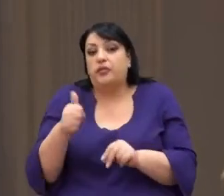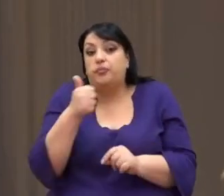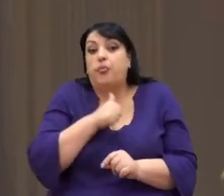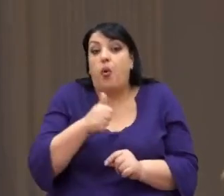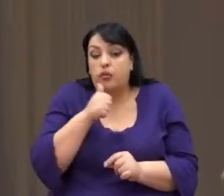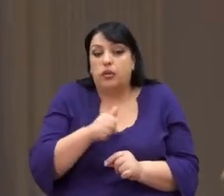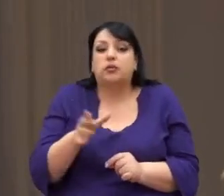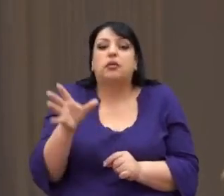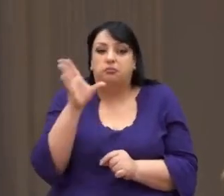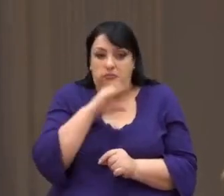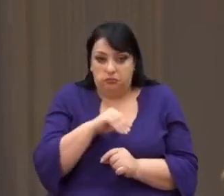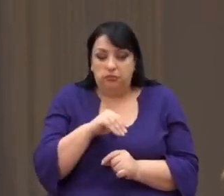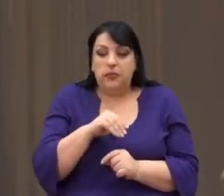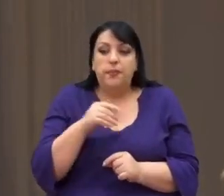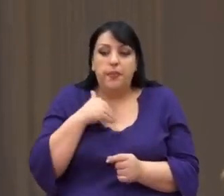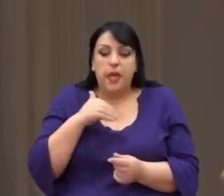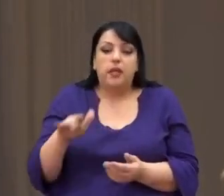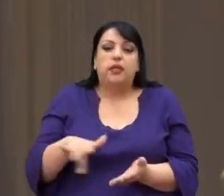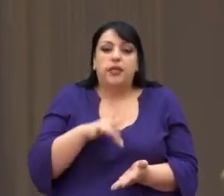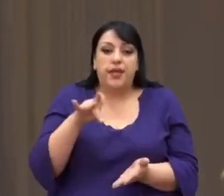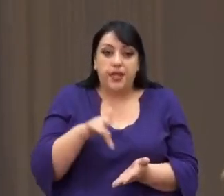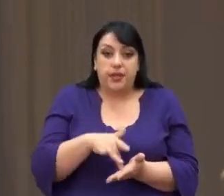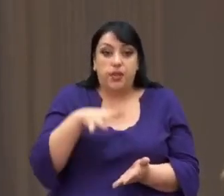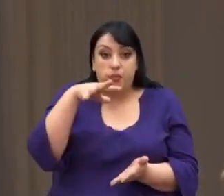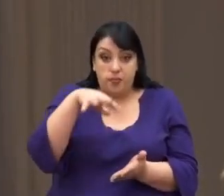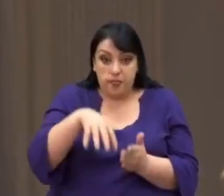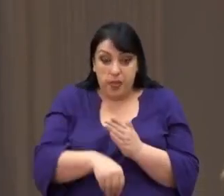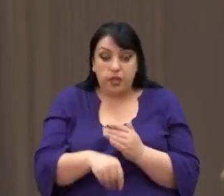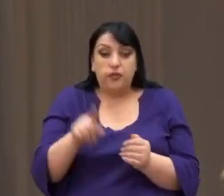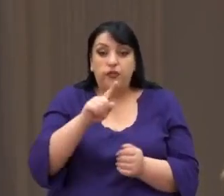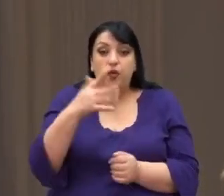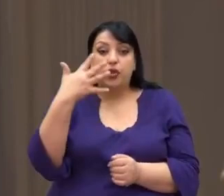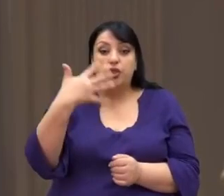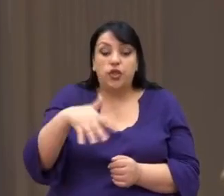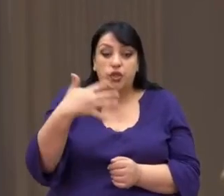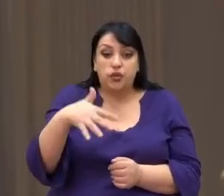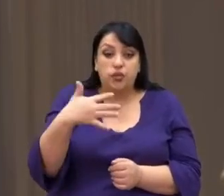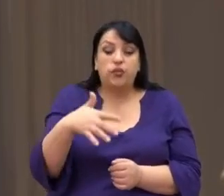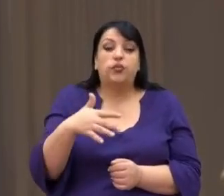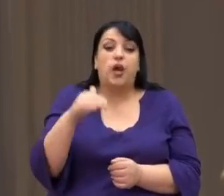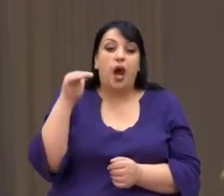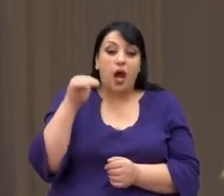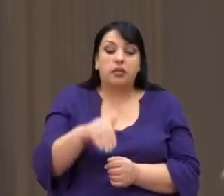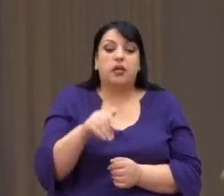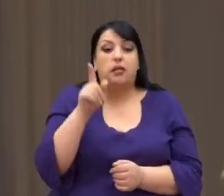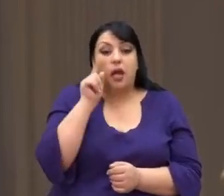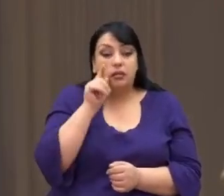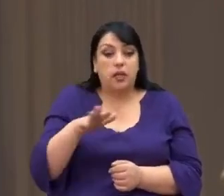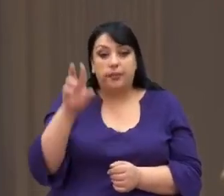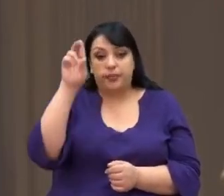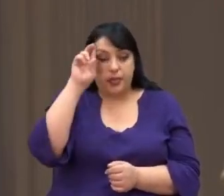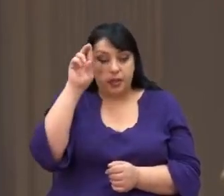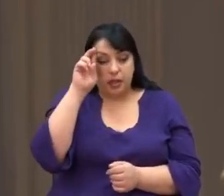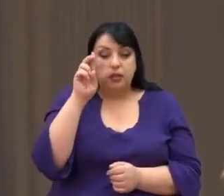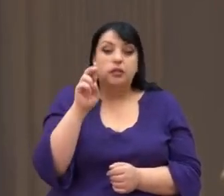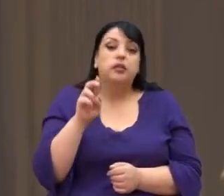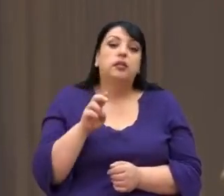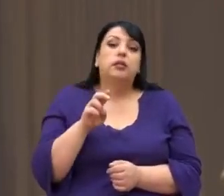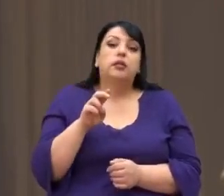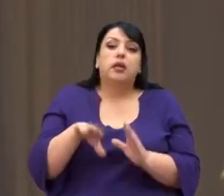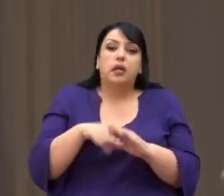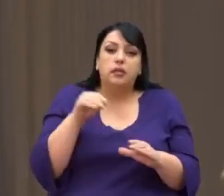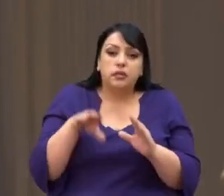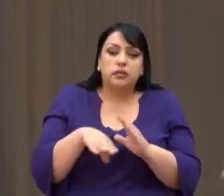մեր երկրում, երբ որ 50,000-ից ավելի Հայաստանի Հանրապետության քաղաքացիներ